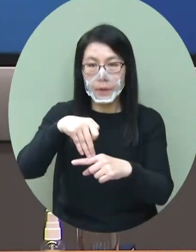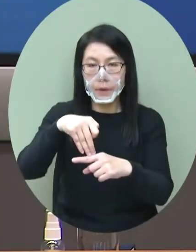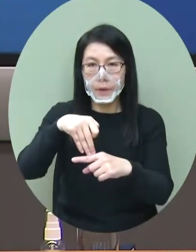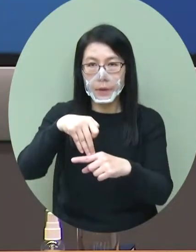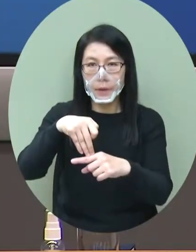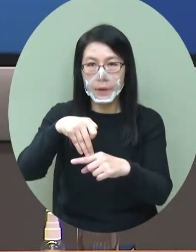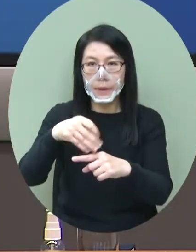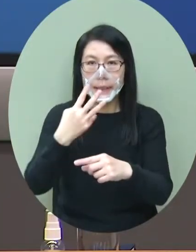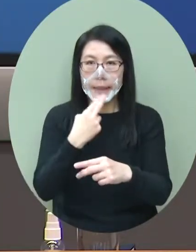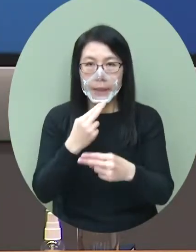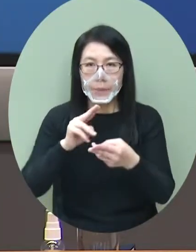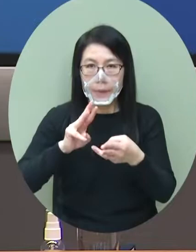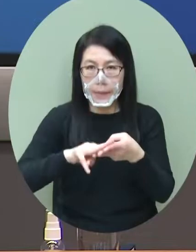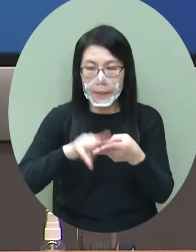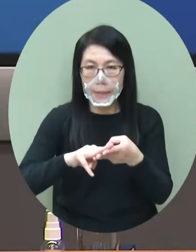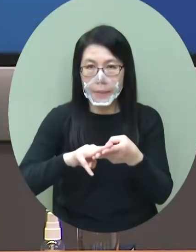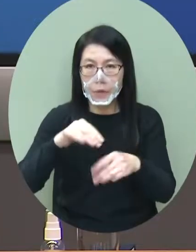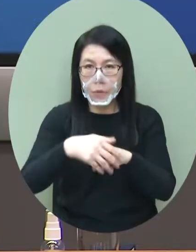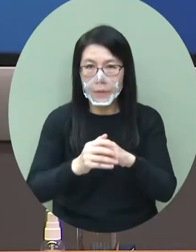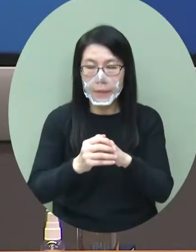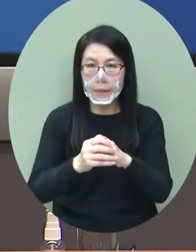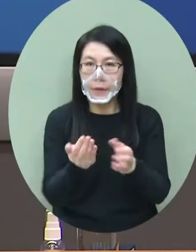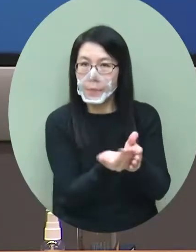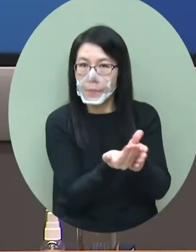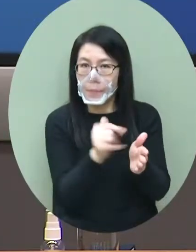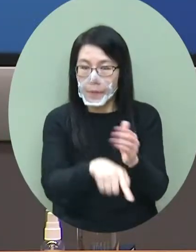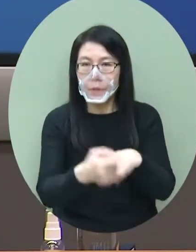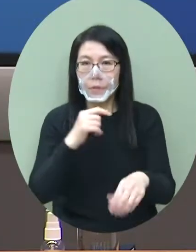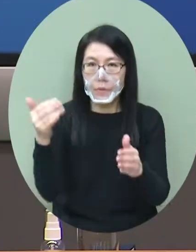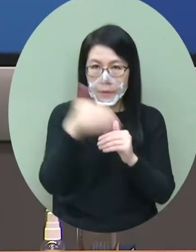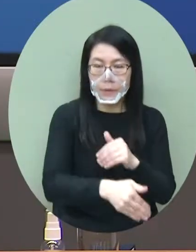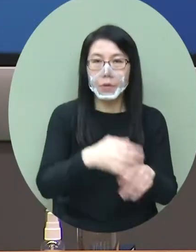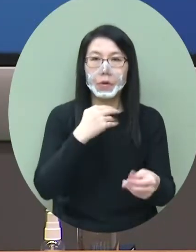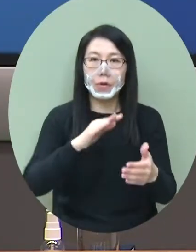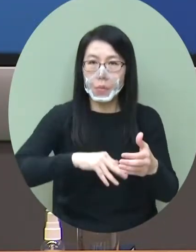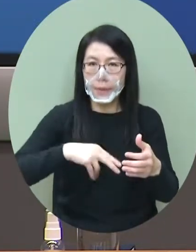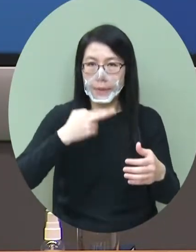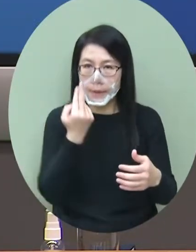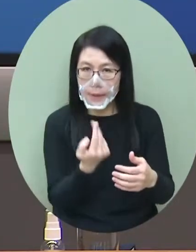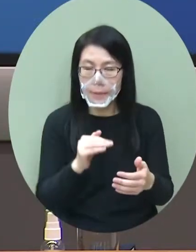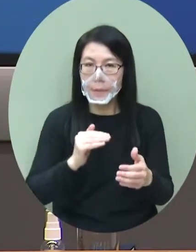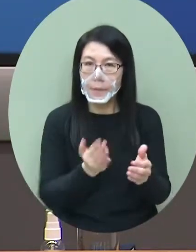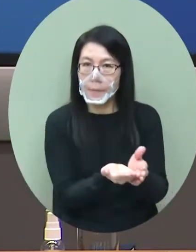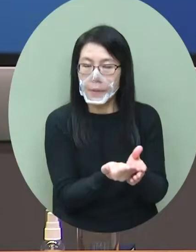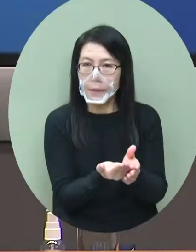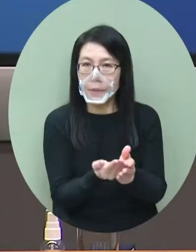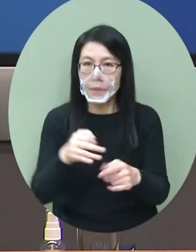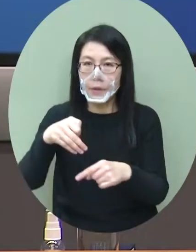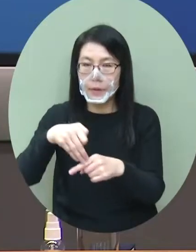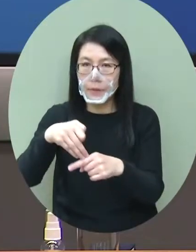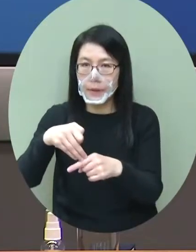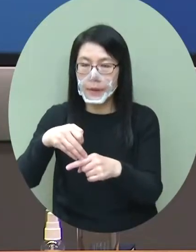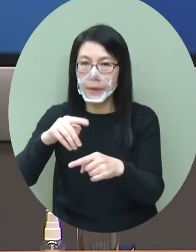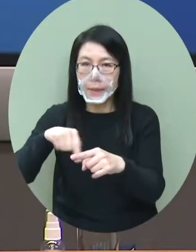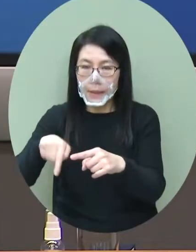深圳盐田国际货柜码头到香港葵青的货柜码头，从深圳的